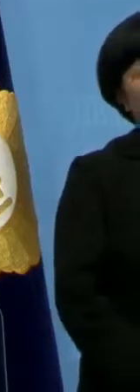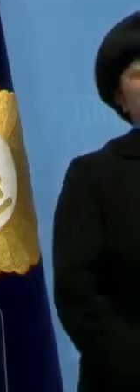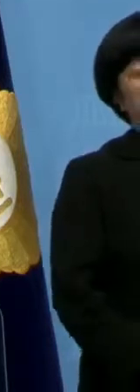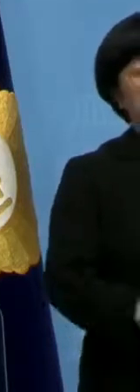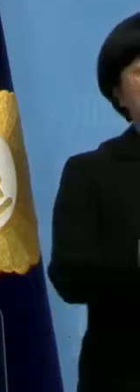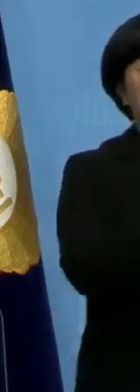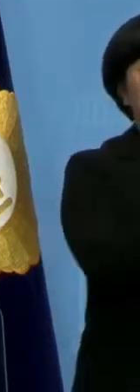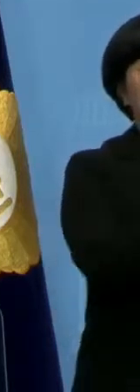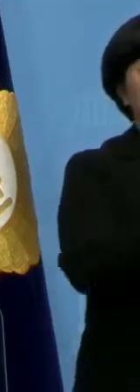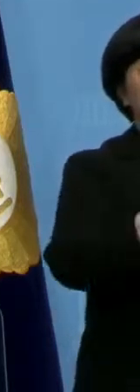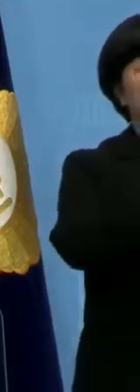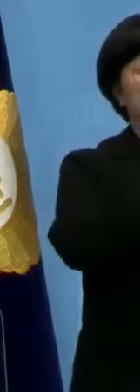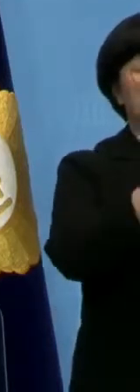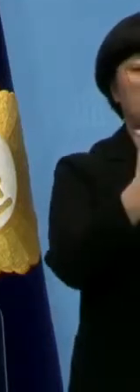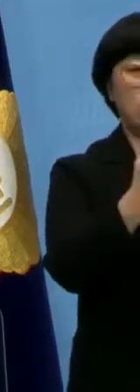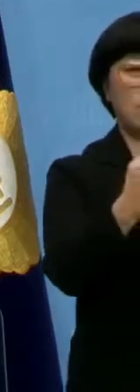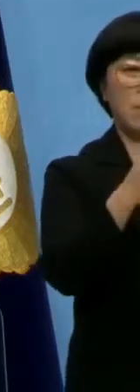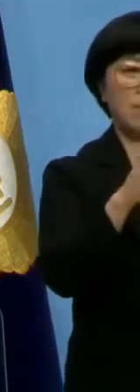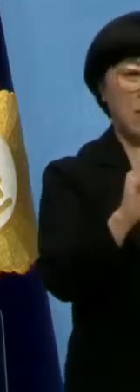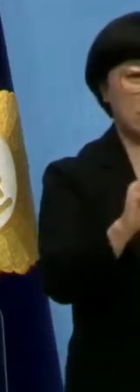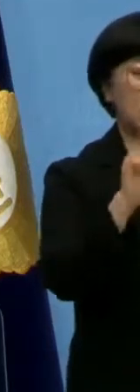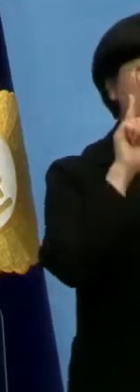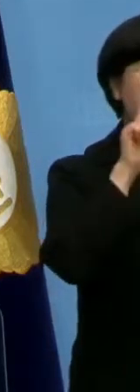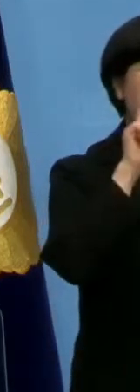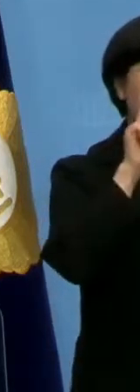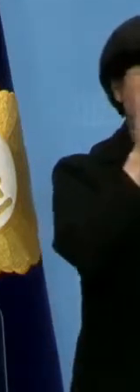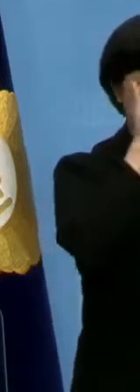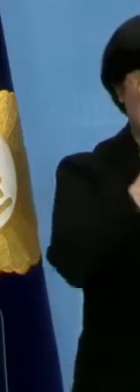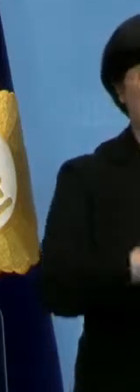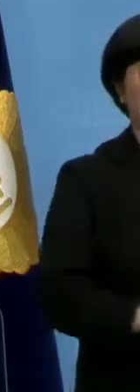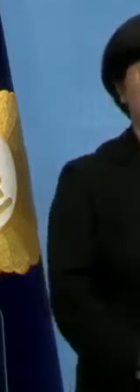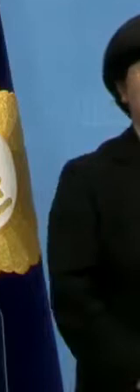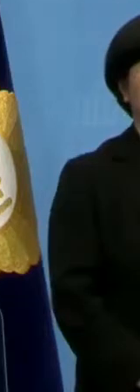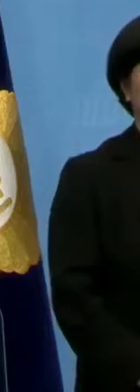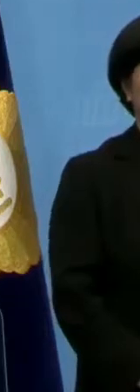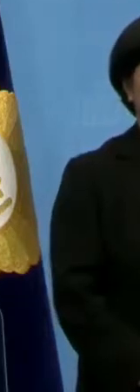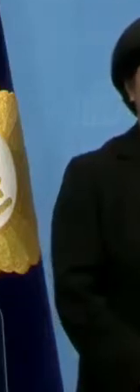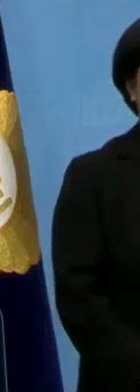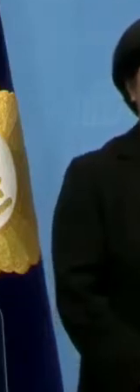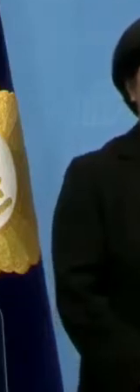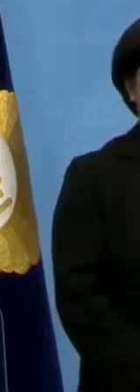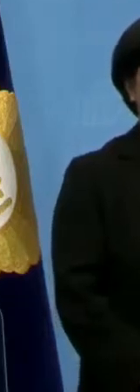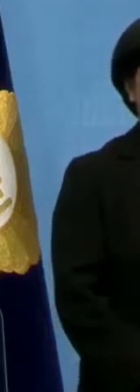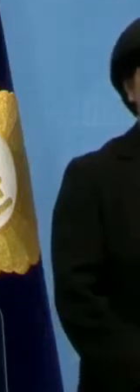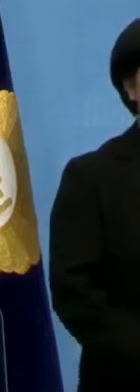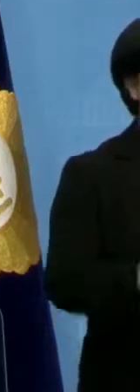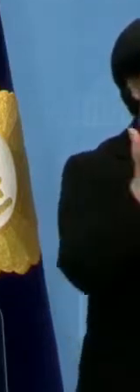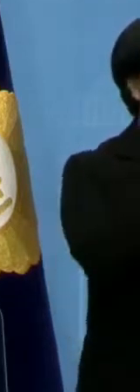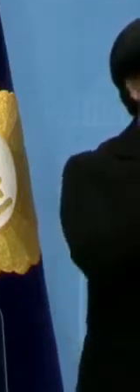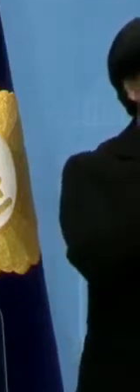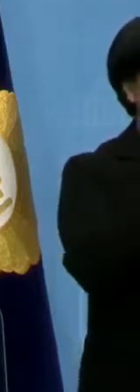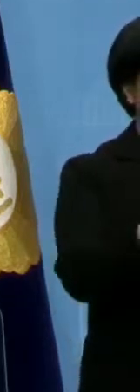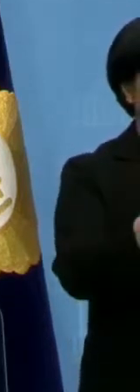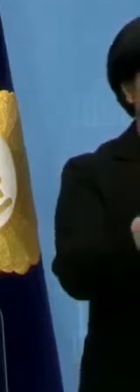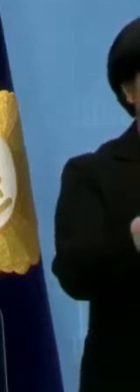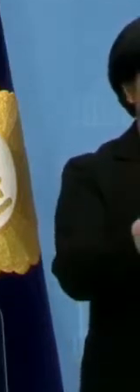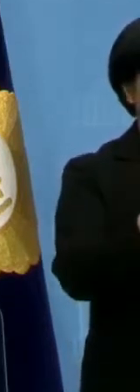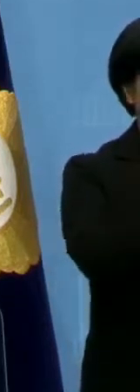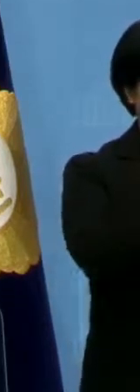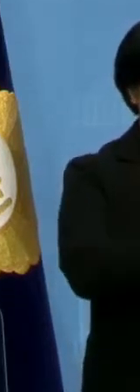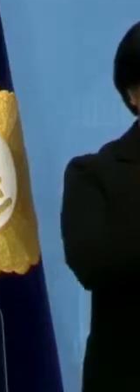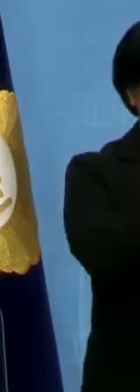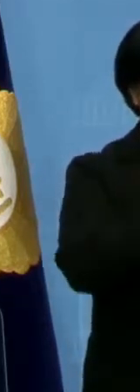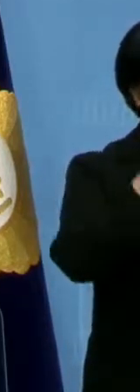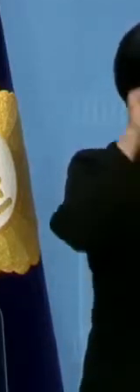지연이자만 매일 61만 원씩 증가하고 있습니다. 아시다시피 해고자들은 11년에